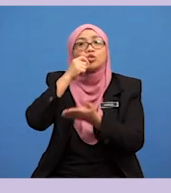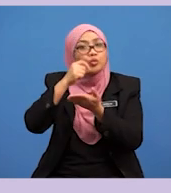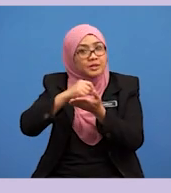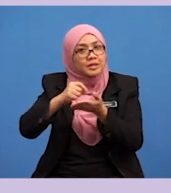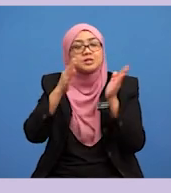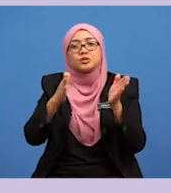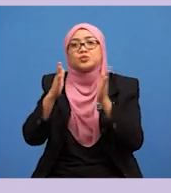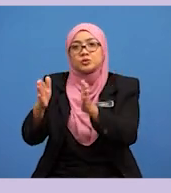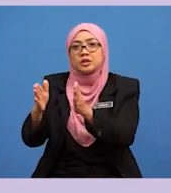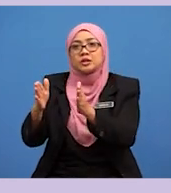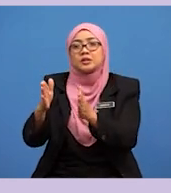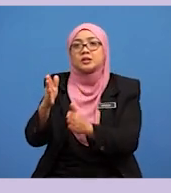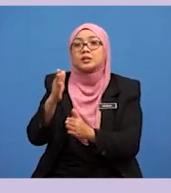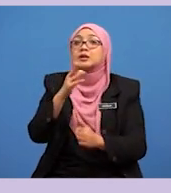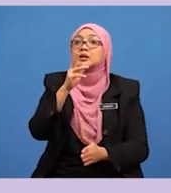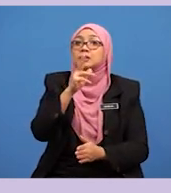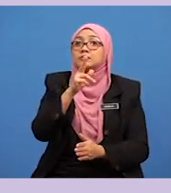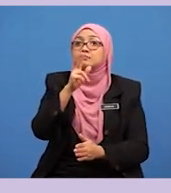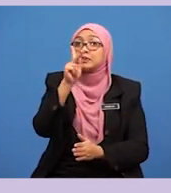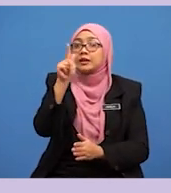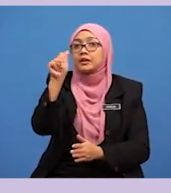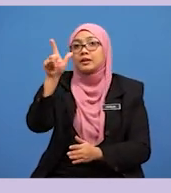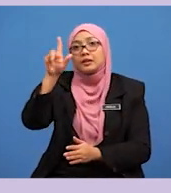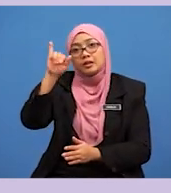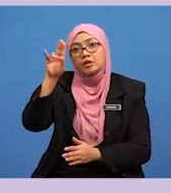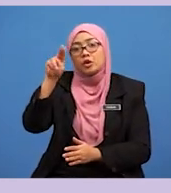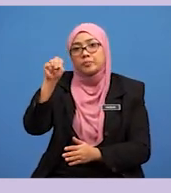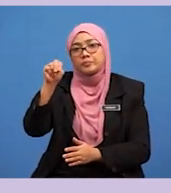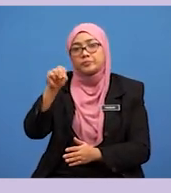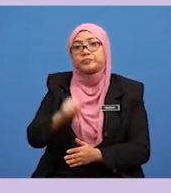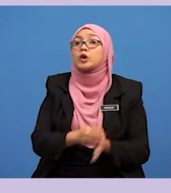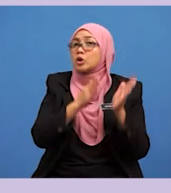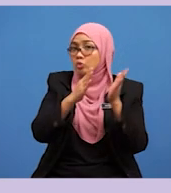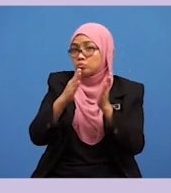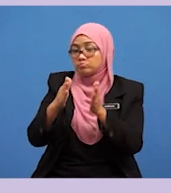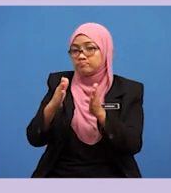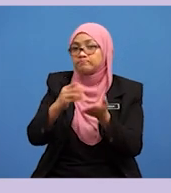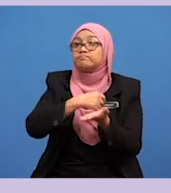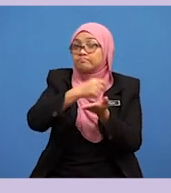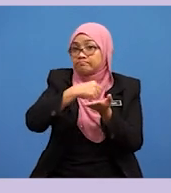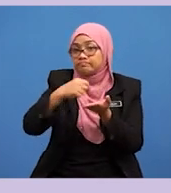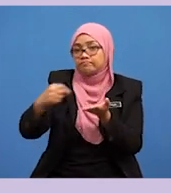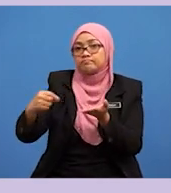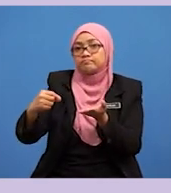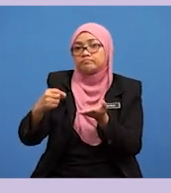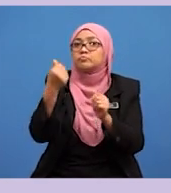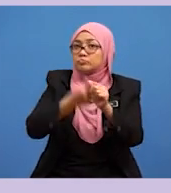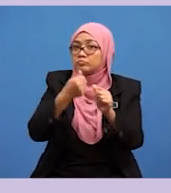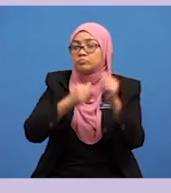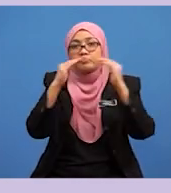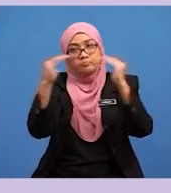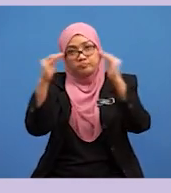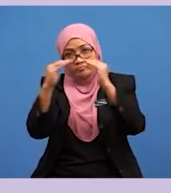susunan elektron kalium. C. Lakarkan susunan elektron di setiap petala.